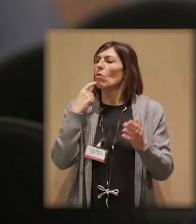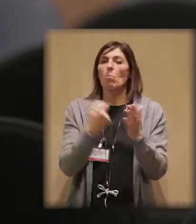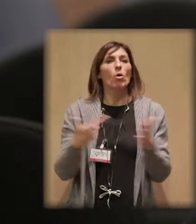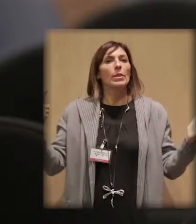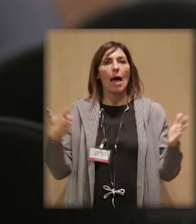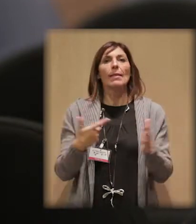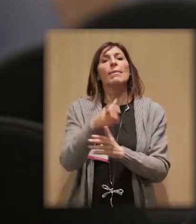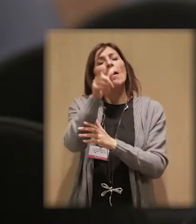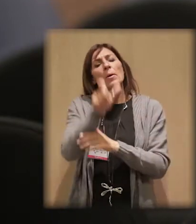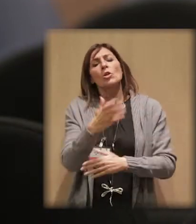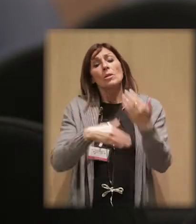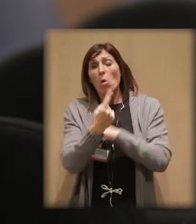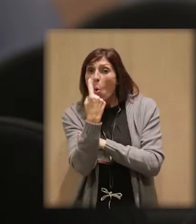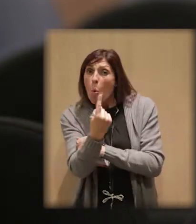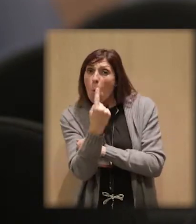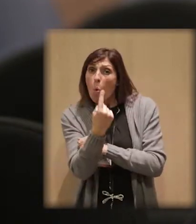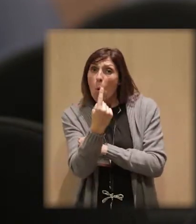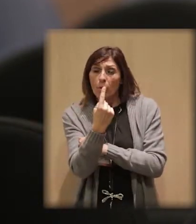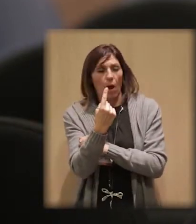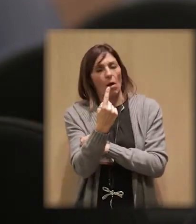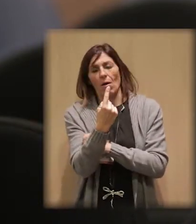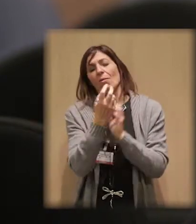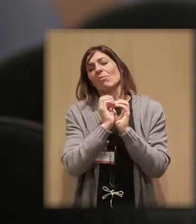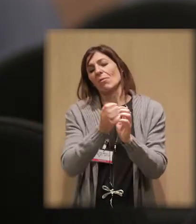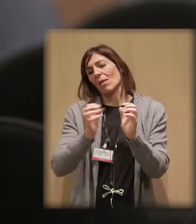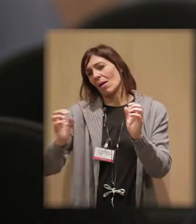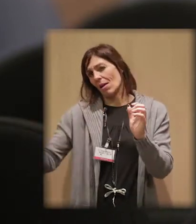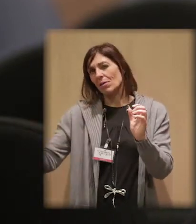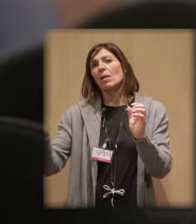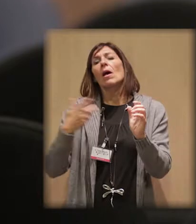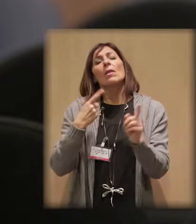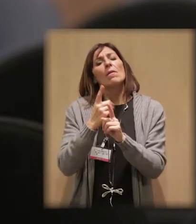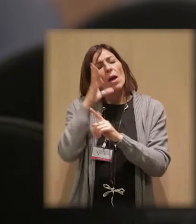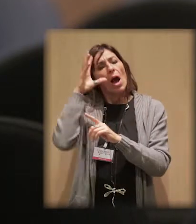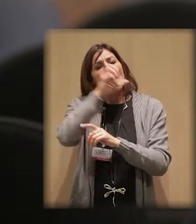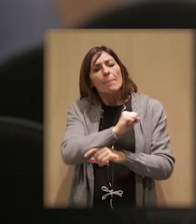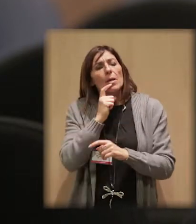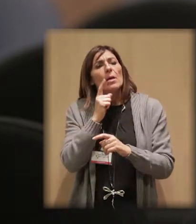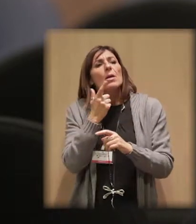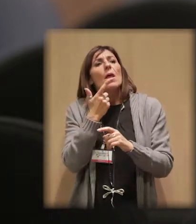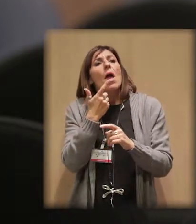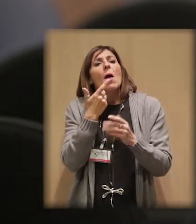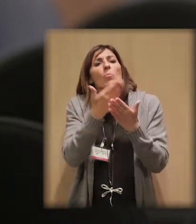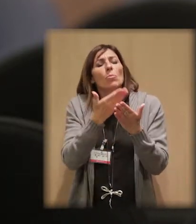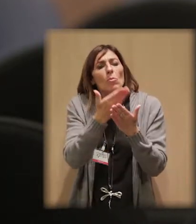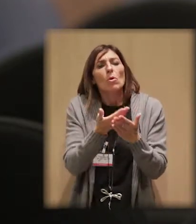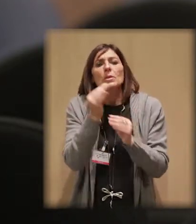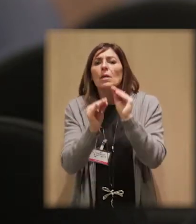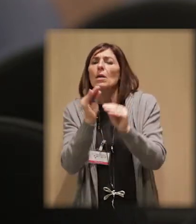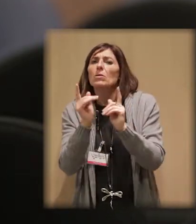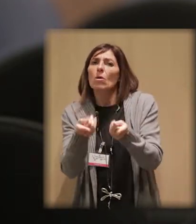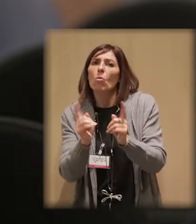indispensabile. La disabilità non è una, sono tante, quindi bisogna anche capire che cosa richiede e quali sono